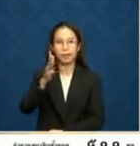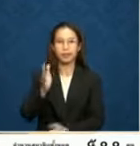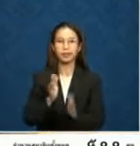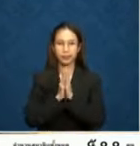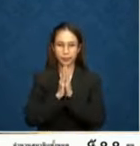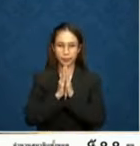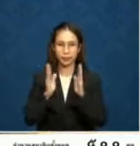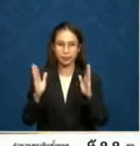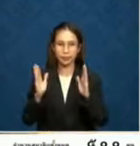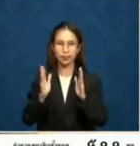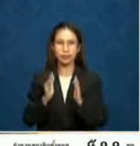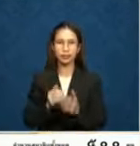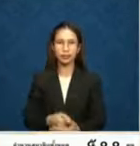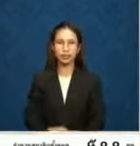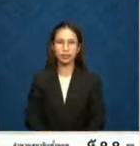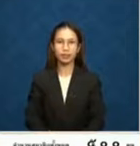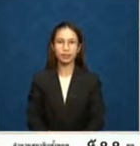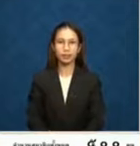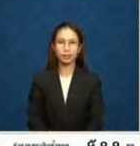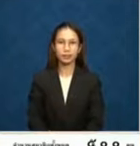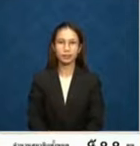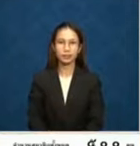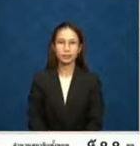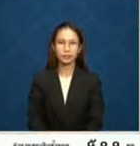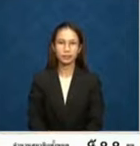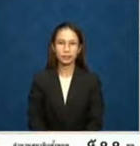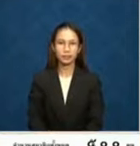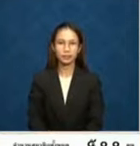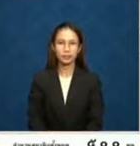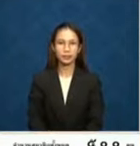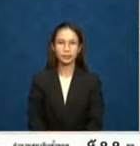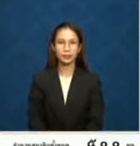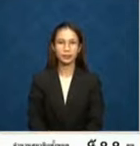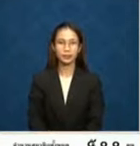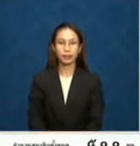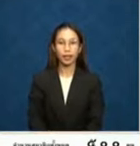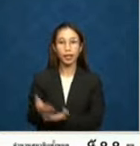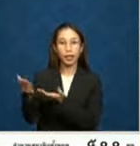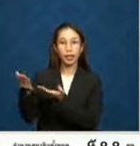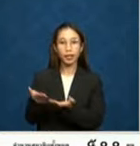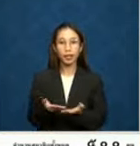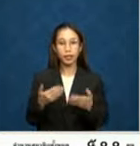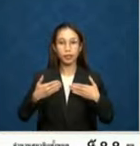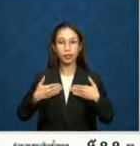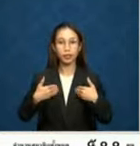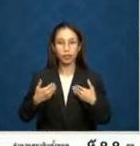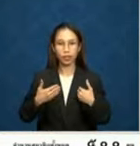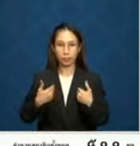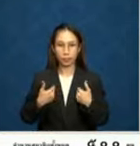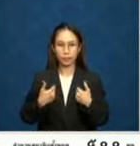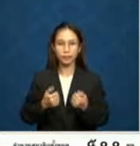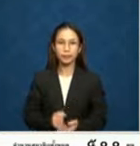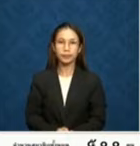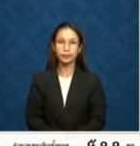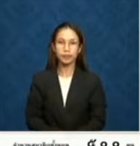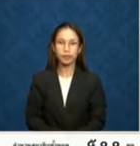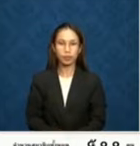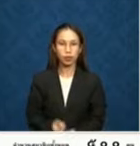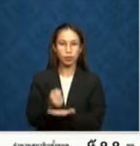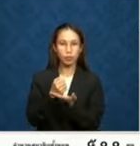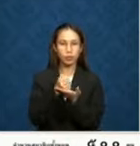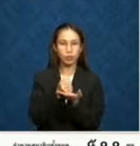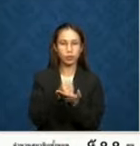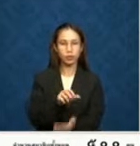ทานครัสภาพุทธและสิทธิอขอต้อนรับครับกระท่าผู้ช่วย สอๆ